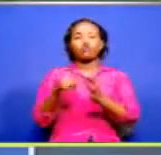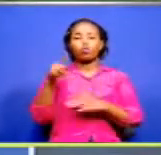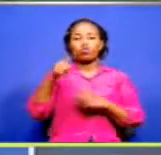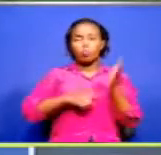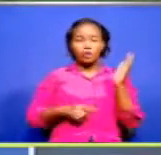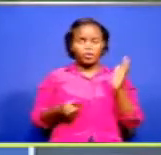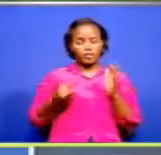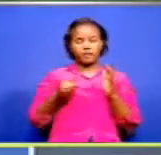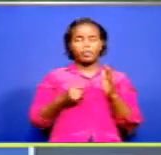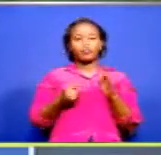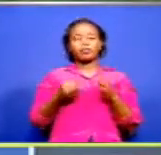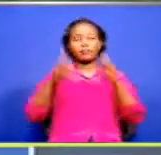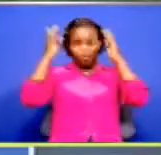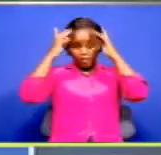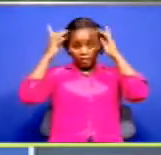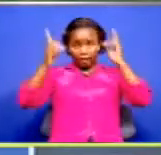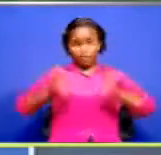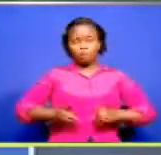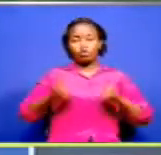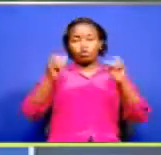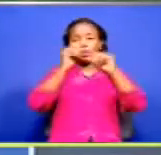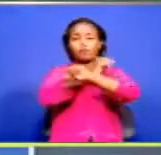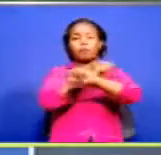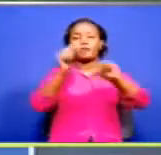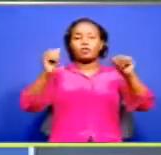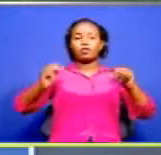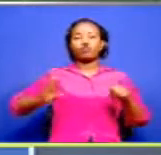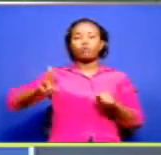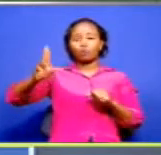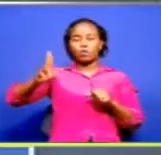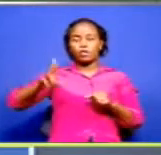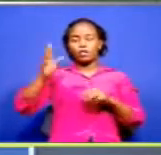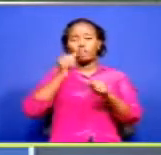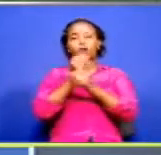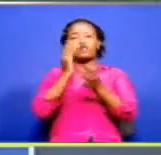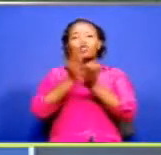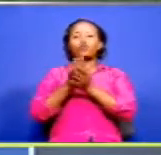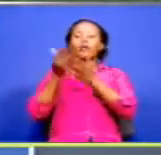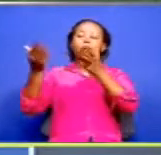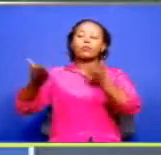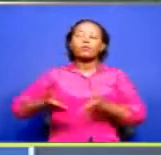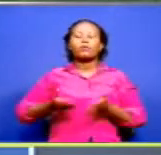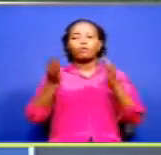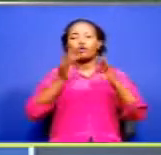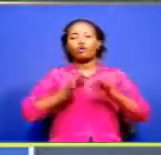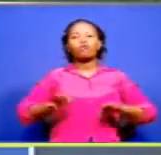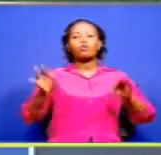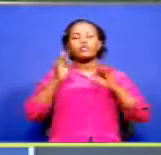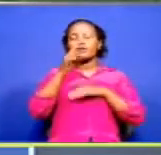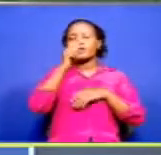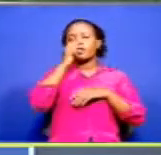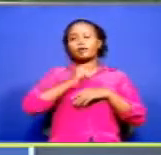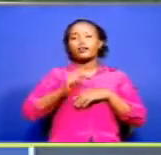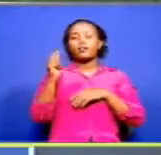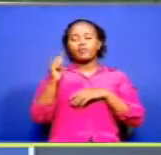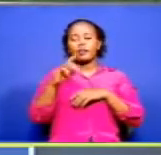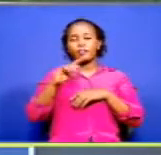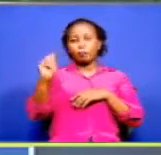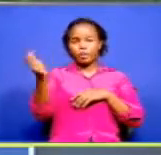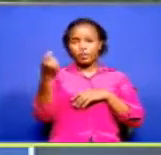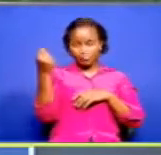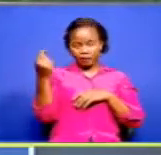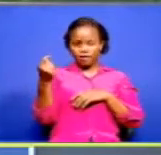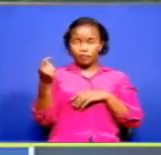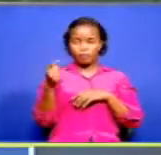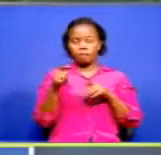ya busara aliyochukua kiongozi wa taifa Rais Uhuru Kenyatta kumwalika rasmi rais wa Tanzania Samia Suluhu